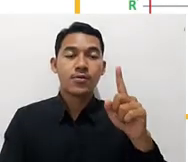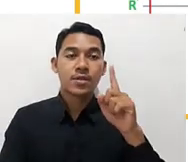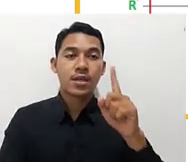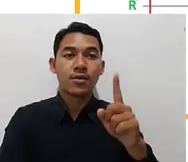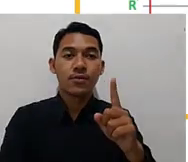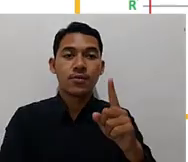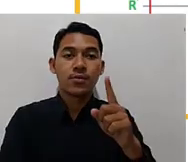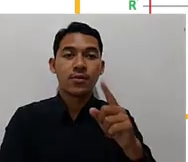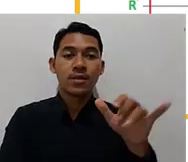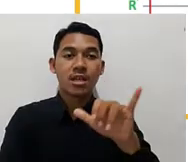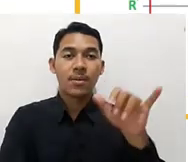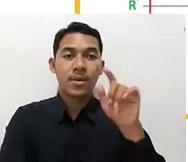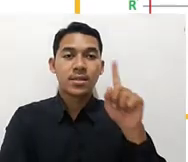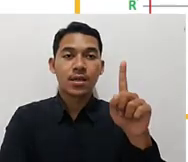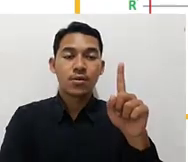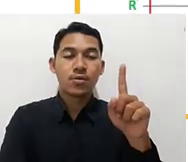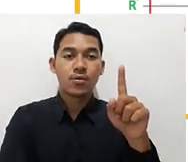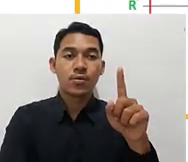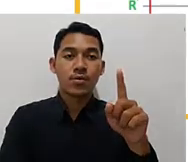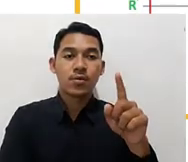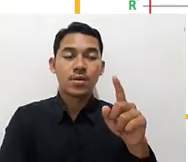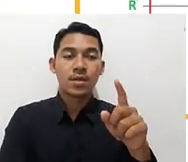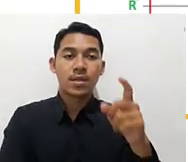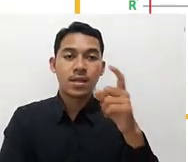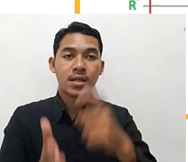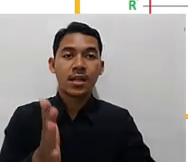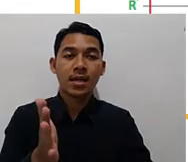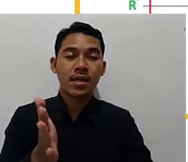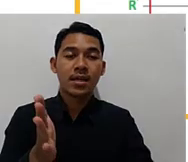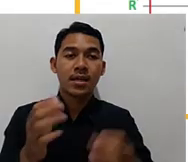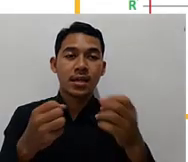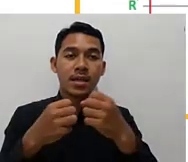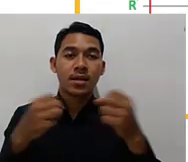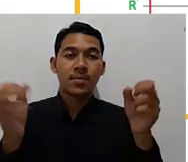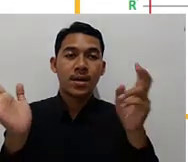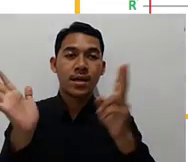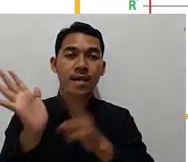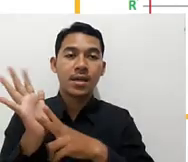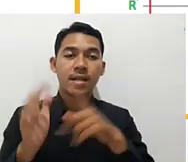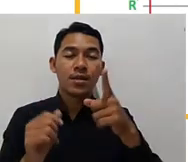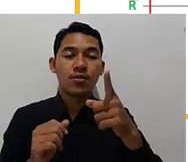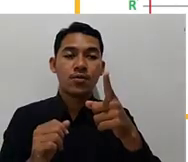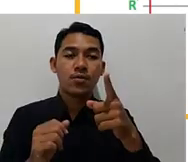satu, satu dengan satu. Gerbang NAND itu kan logiknya itu kan berarti kan N,